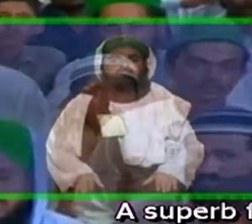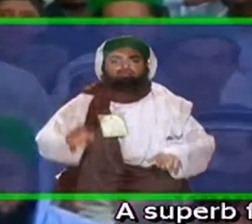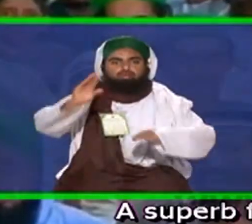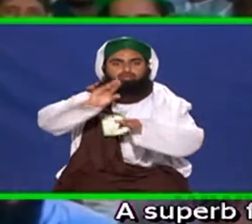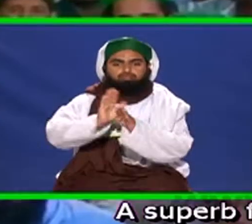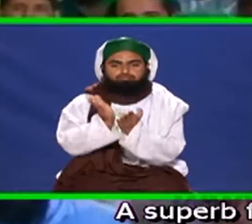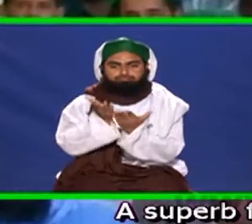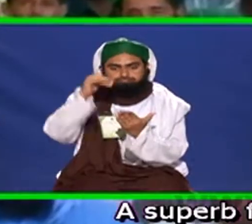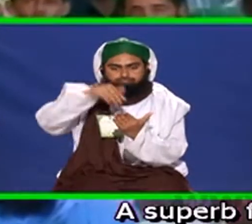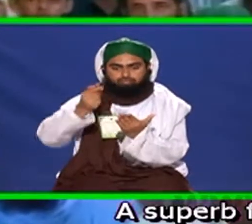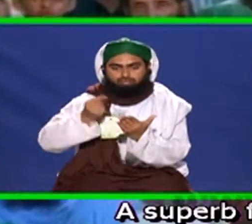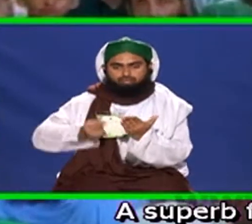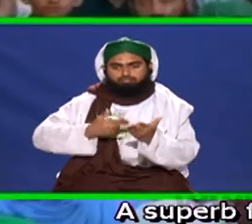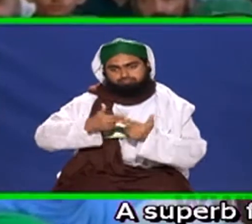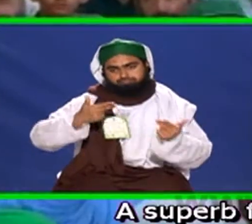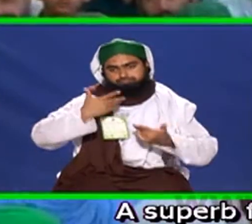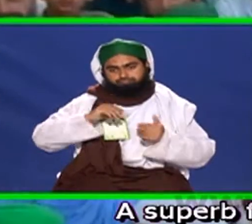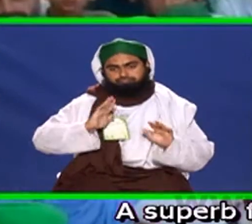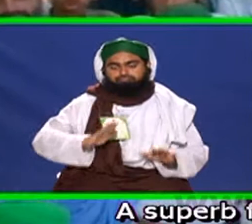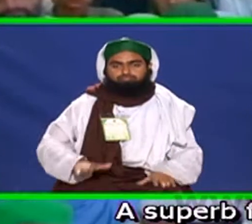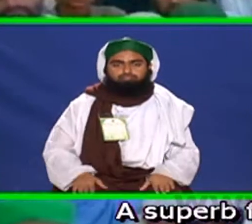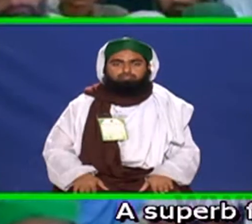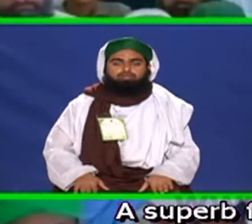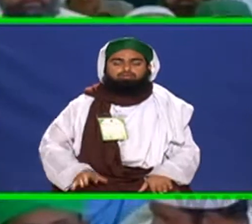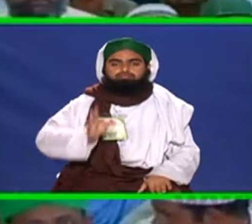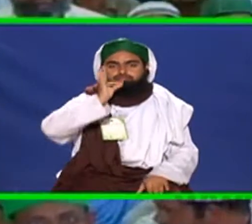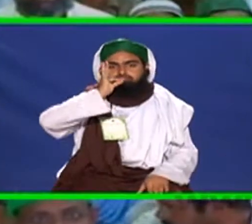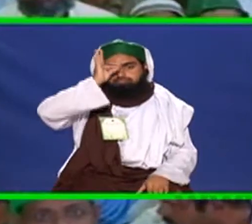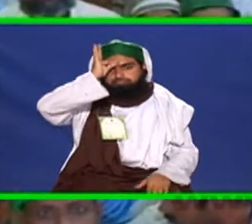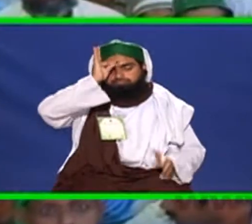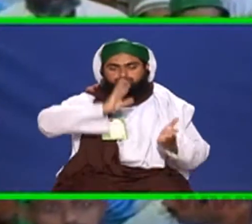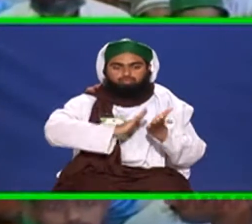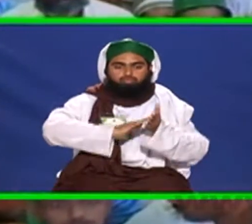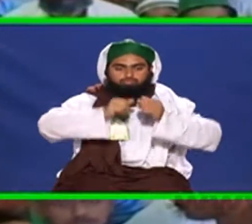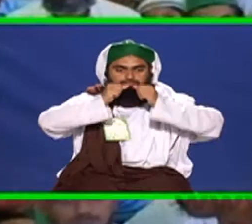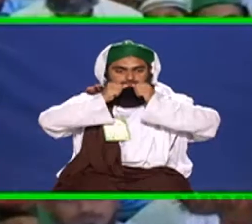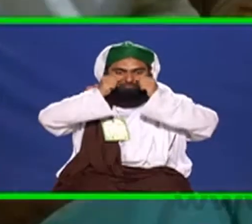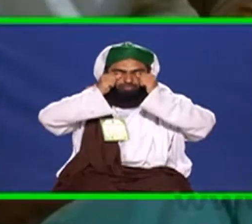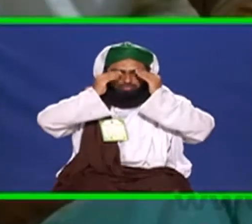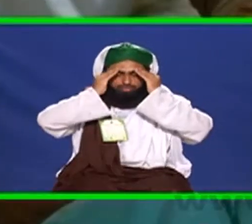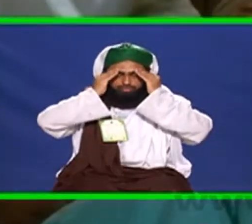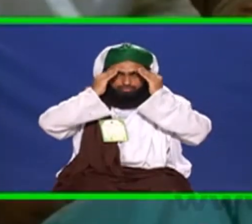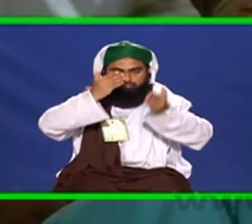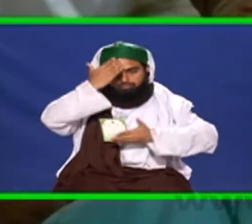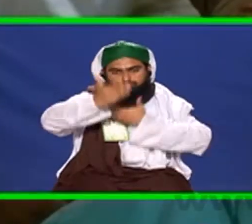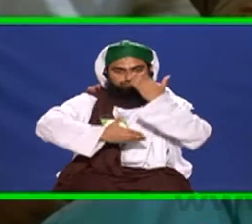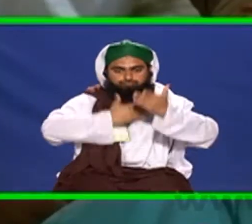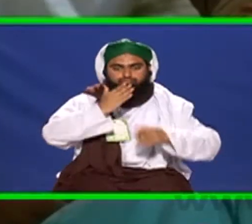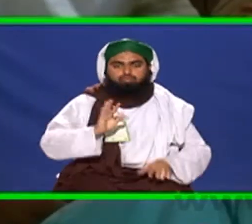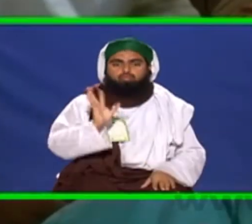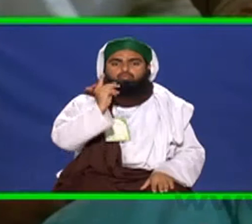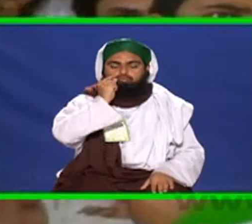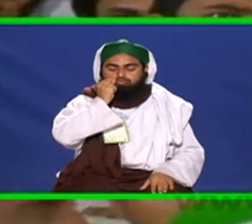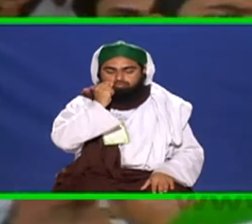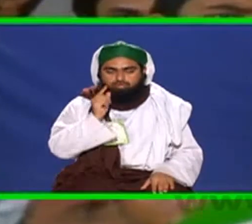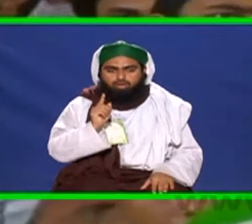دلائل الخیرات شریف میں ایک بڑی ایمان افروز روایت ہے۔ سرکار مدینہ صلی اللہ تعالی علیہ وسلم کا فرمان عالی شان